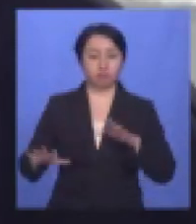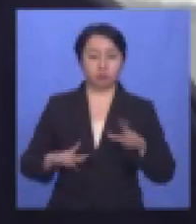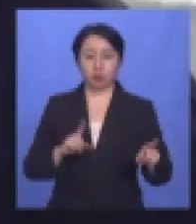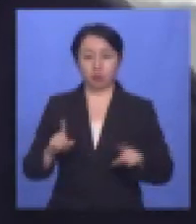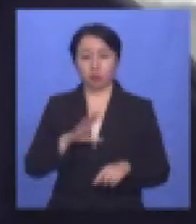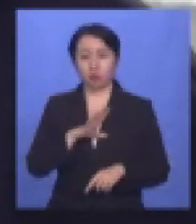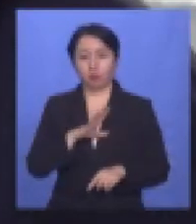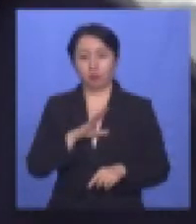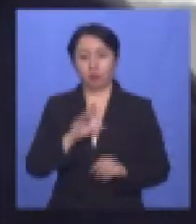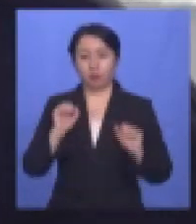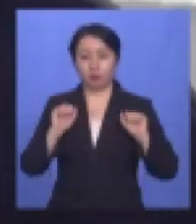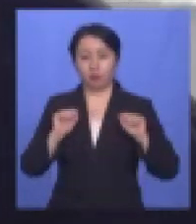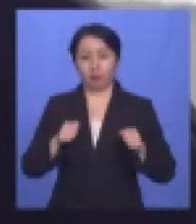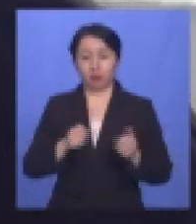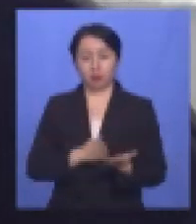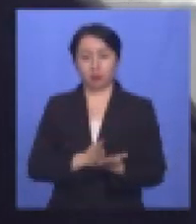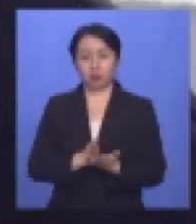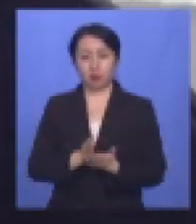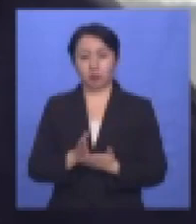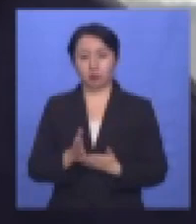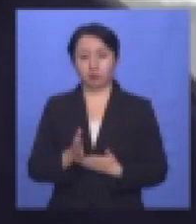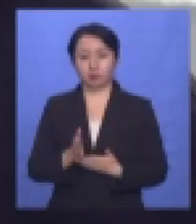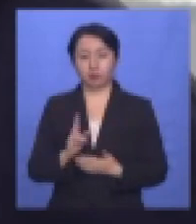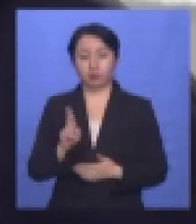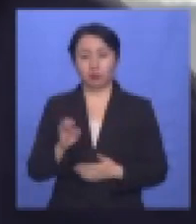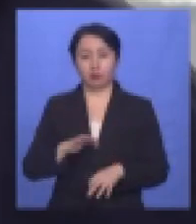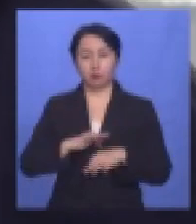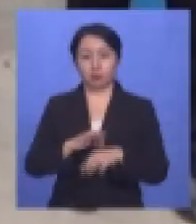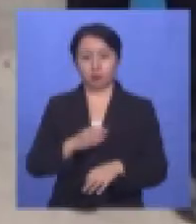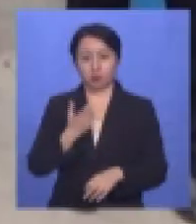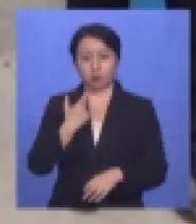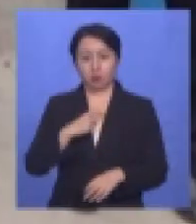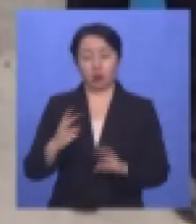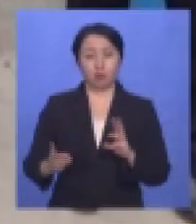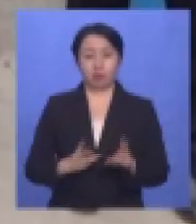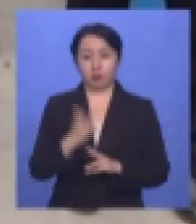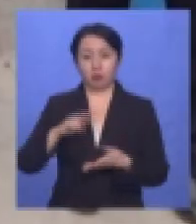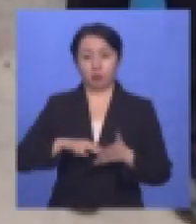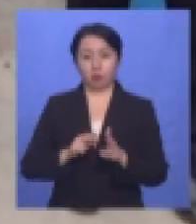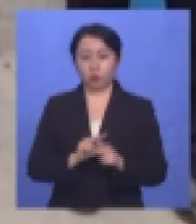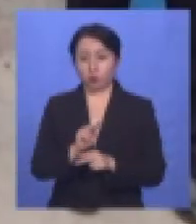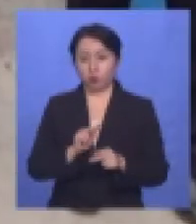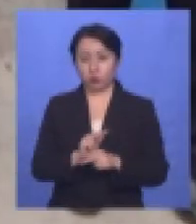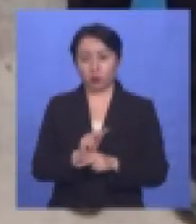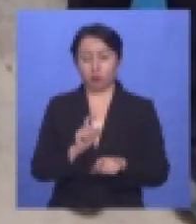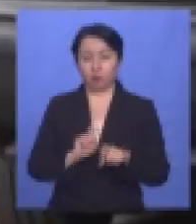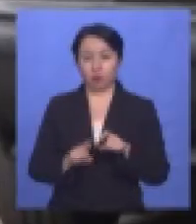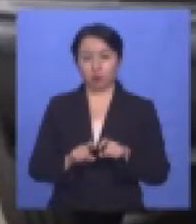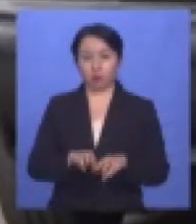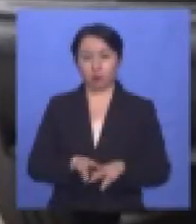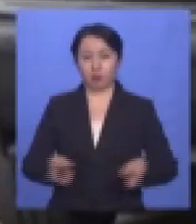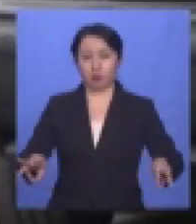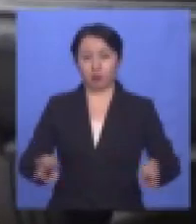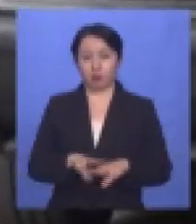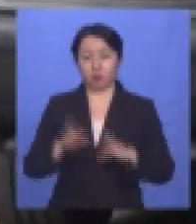чтобы они могли сориентироваться, как вести себя. Пожарно-тактические учения находятся под контролем Министерства